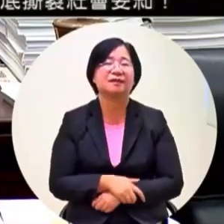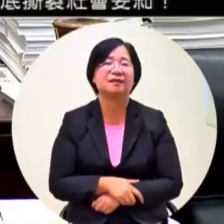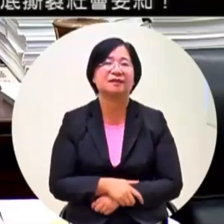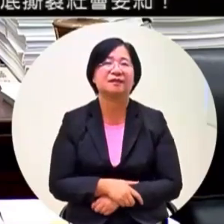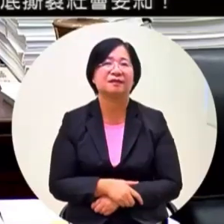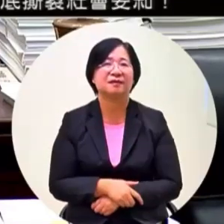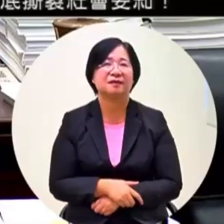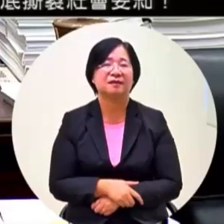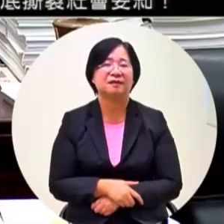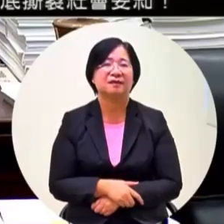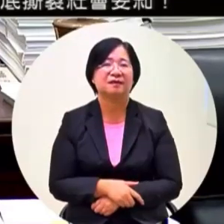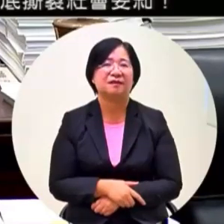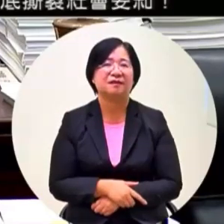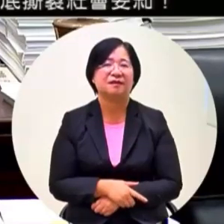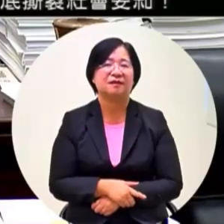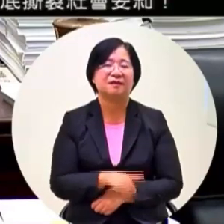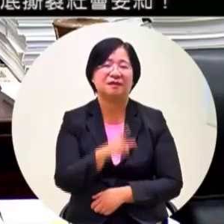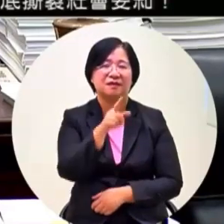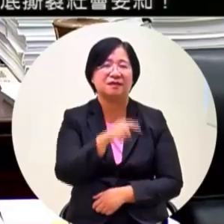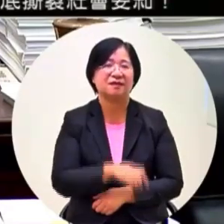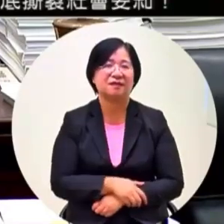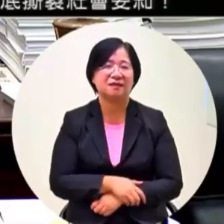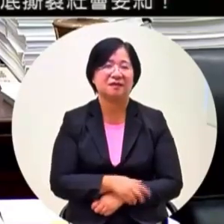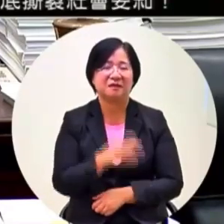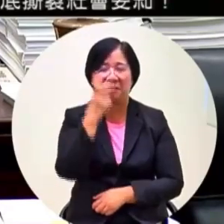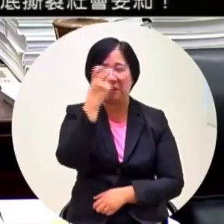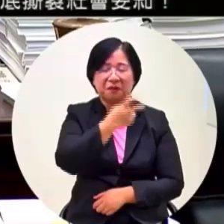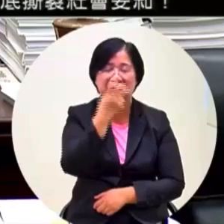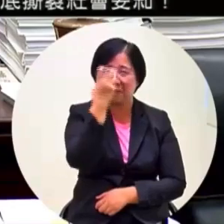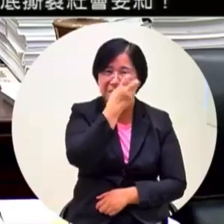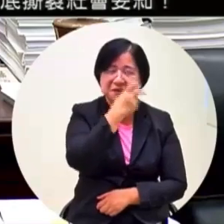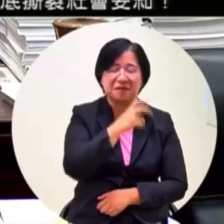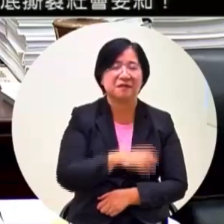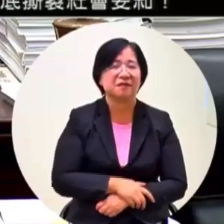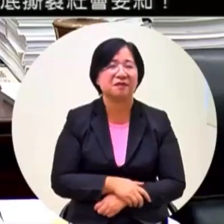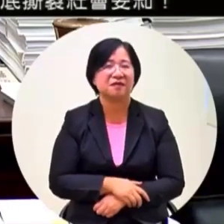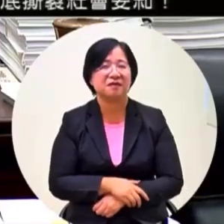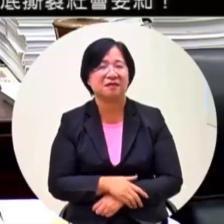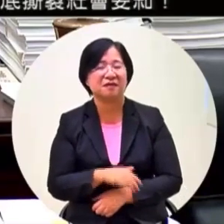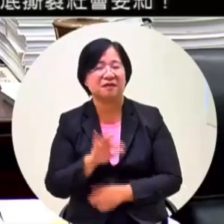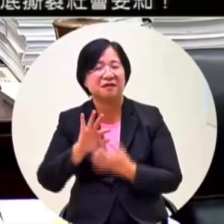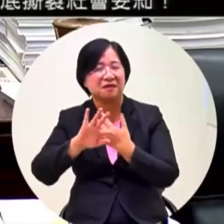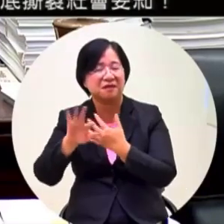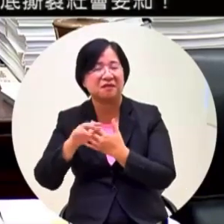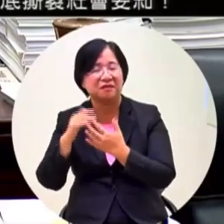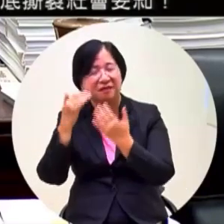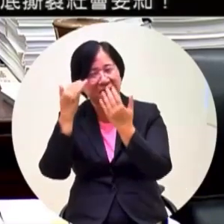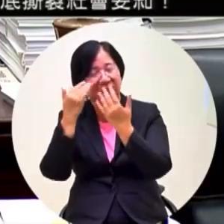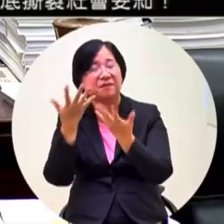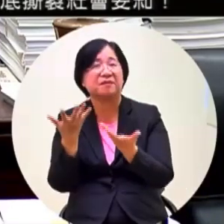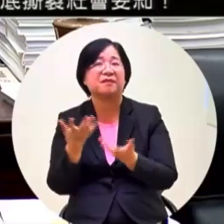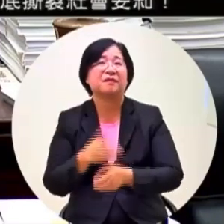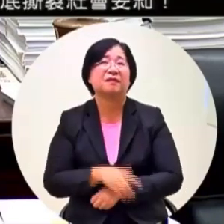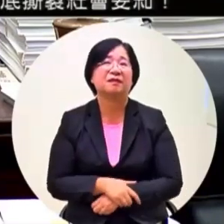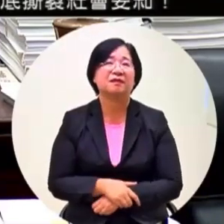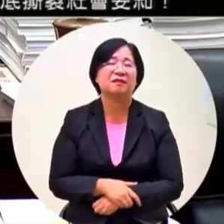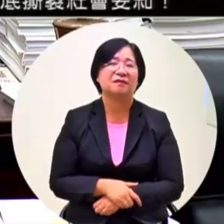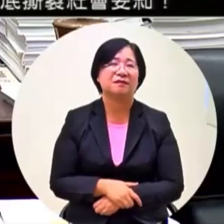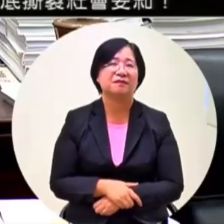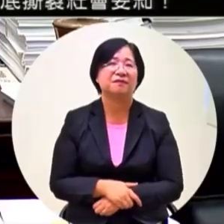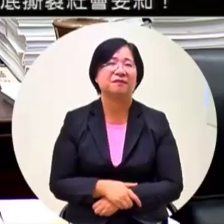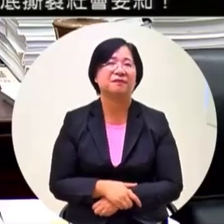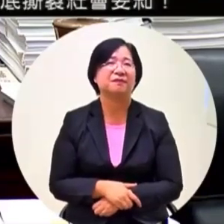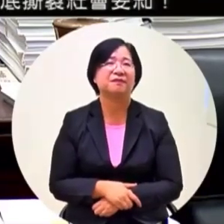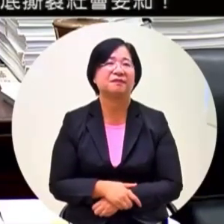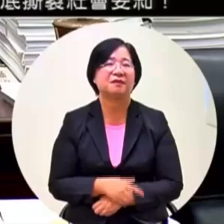要发动坚人部队，一方面你又低调，这个是真的会彻底我们的社